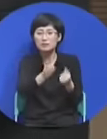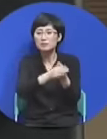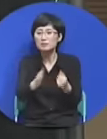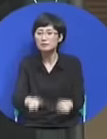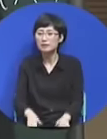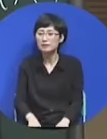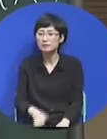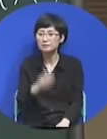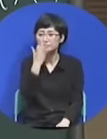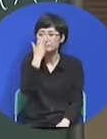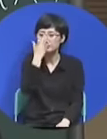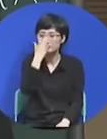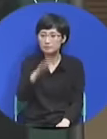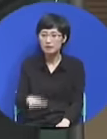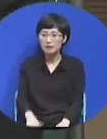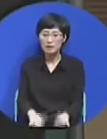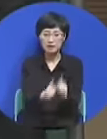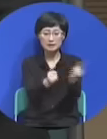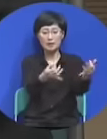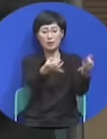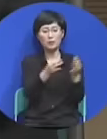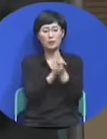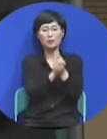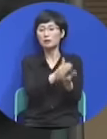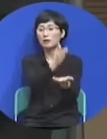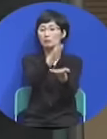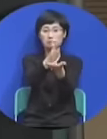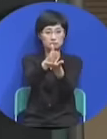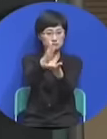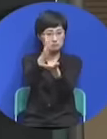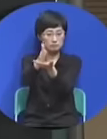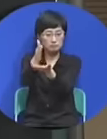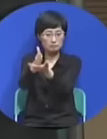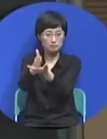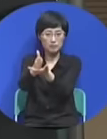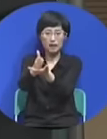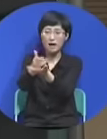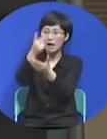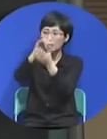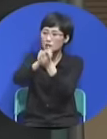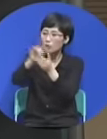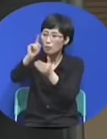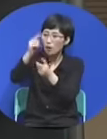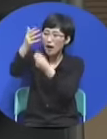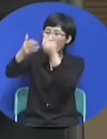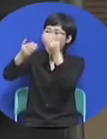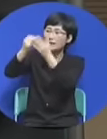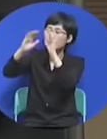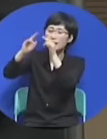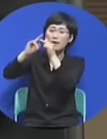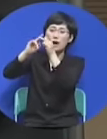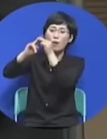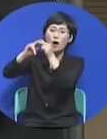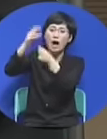而且我们的祷告也不在，也在别的地方. 다른 것에 있지 말고 사람 앞이 아니고 우리는 그의 나라와 그의 의를 구하라.